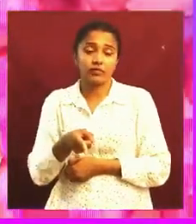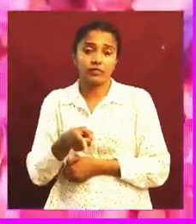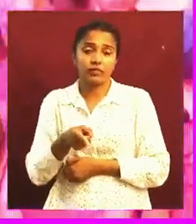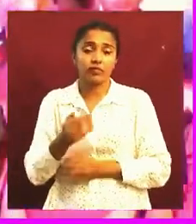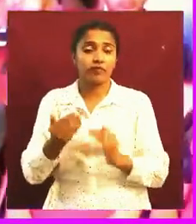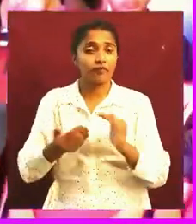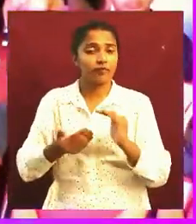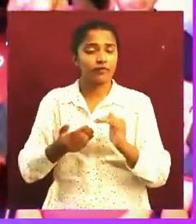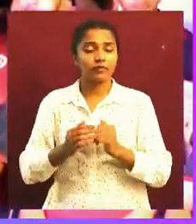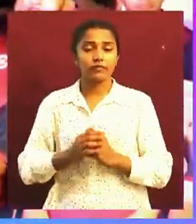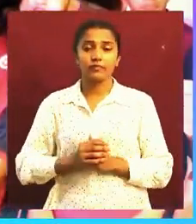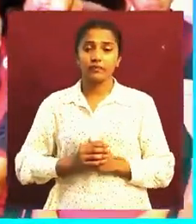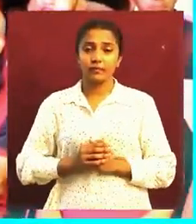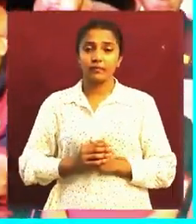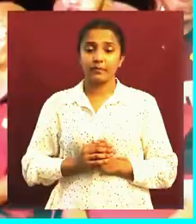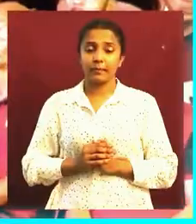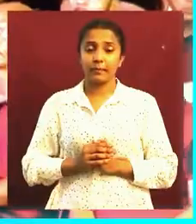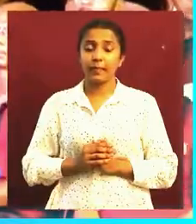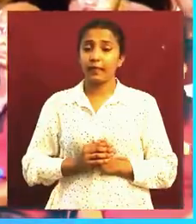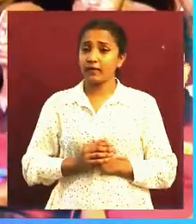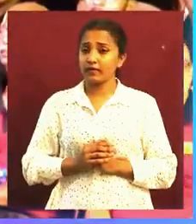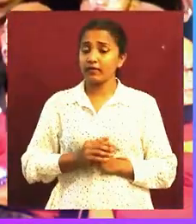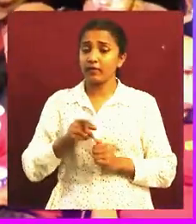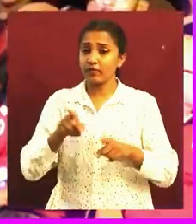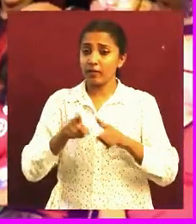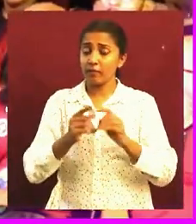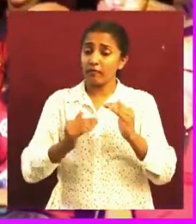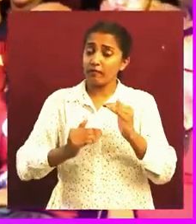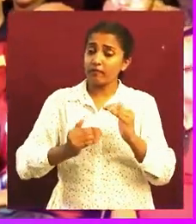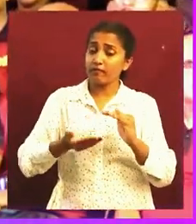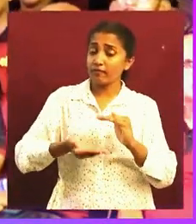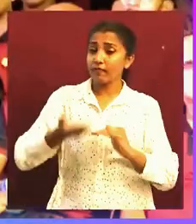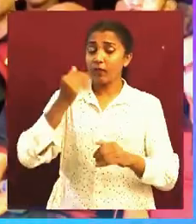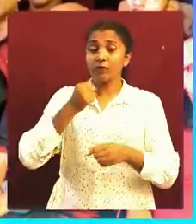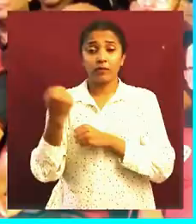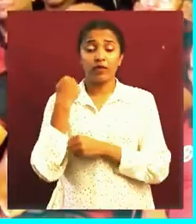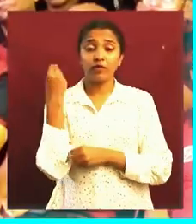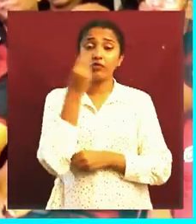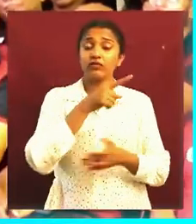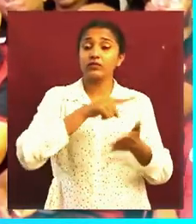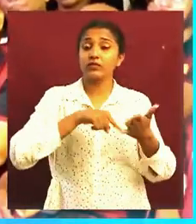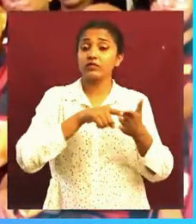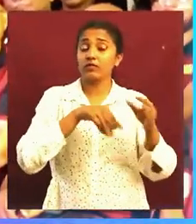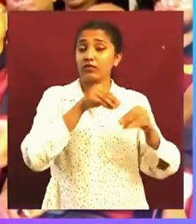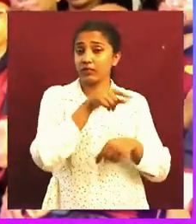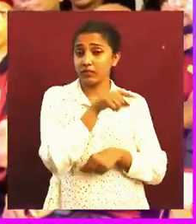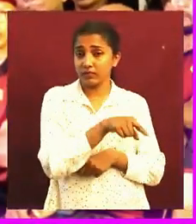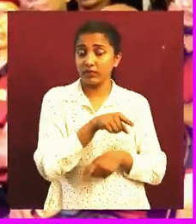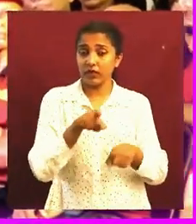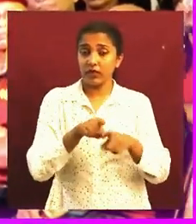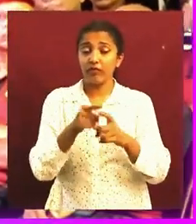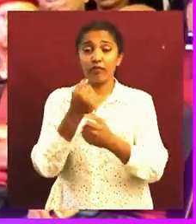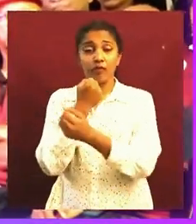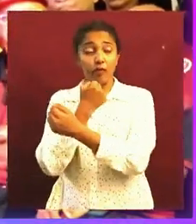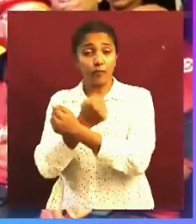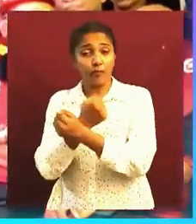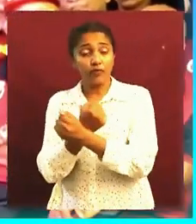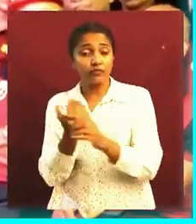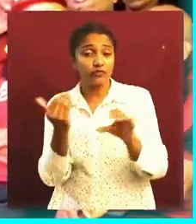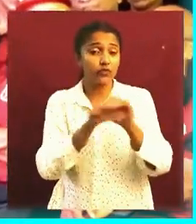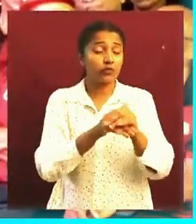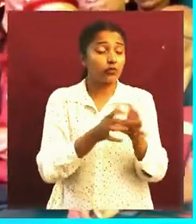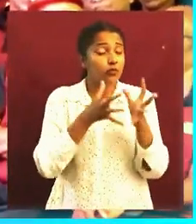வெடிம நீதி விரோதி கிரியா சித்தவன சந்தி மீக்கு வெட்டிம ராஜ்ய வலை யோதோன சந்தே மேக்கு போலீஸ் மெக்கோர்ன வியாபட்ட யோதோ கண்ட தர்ண சந்தே